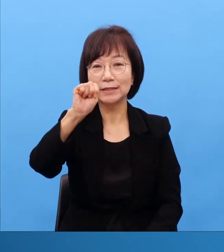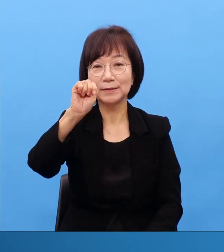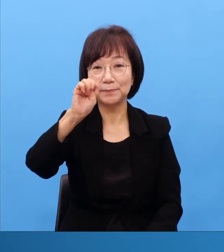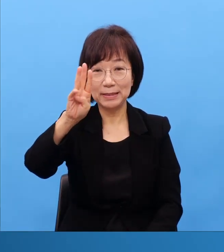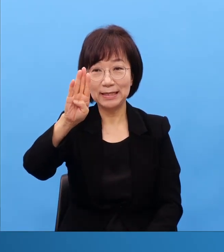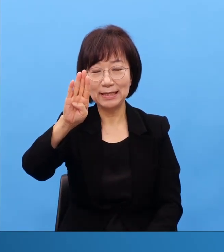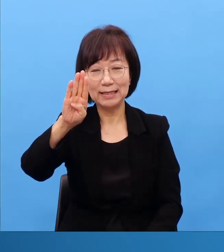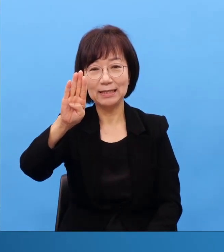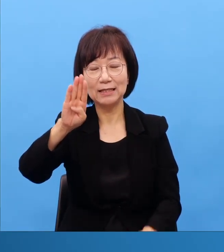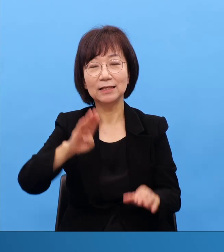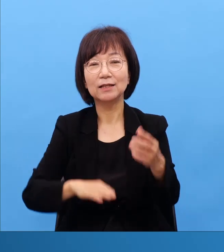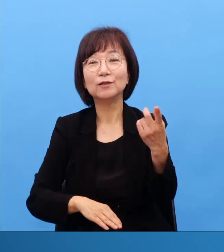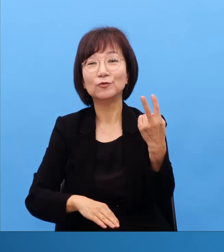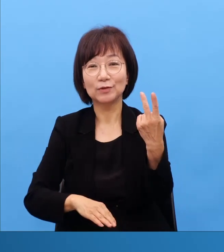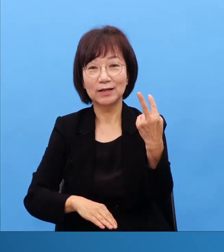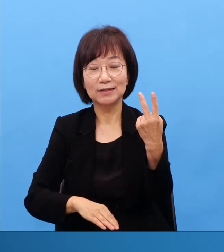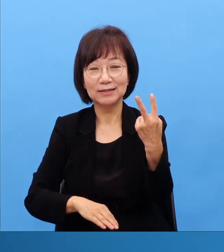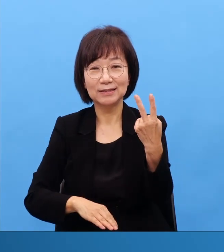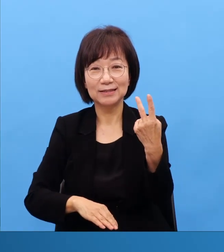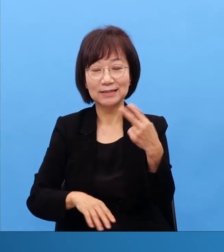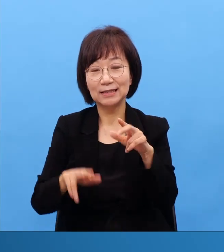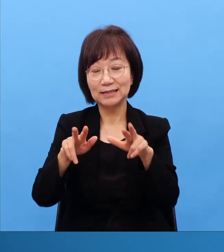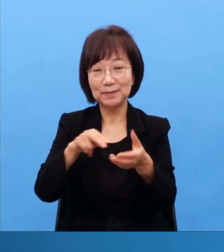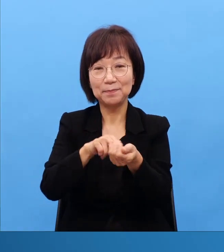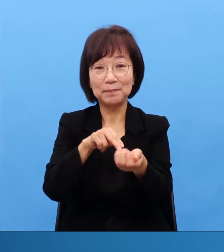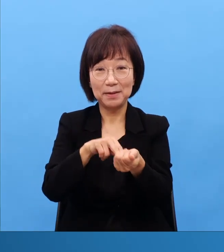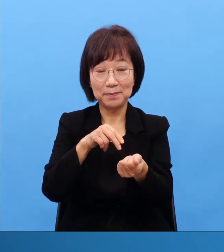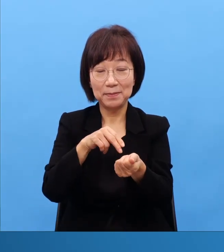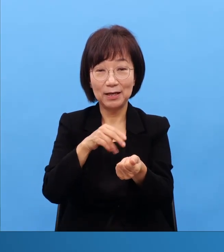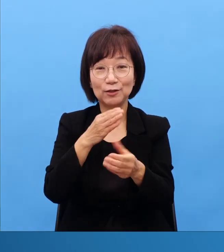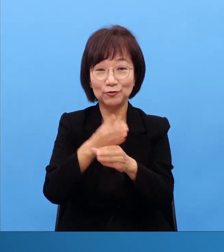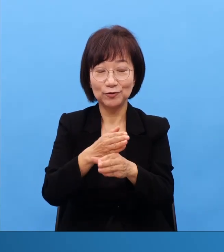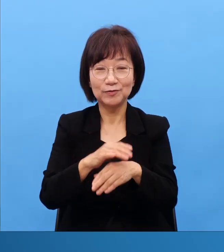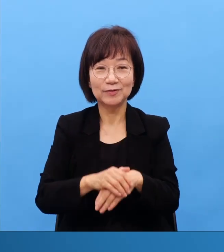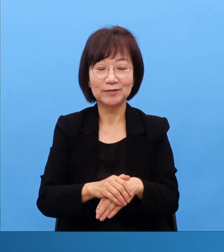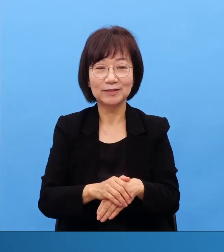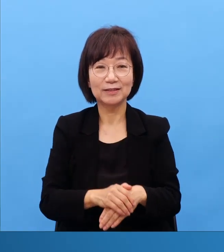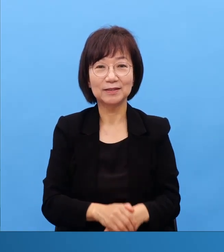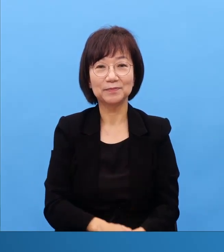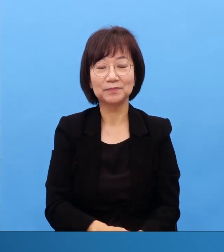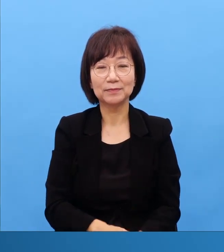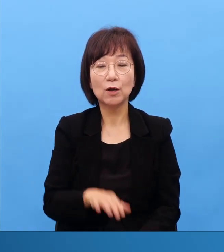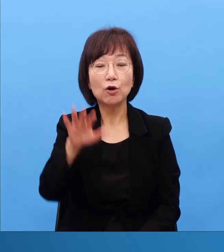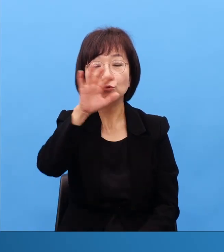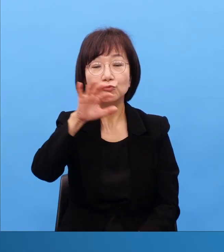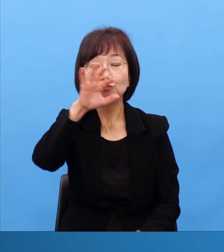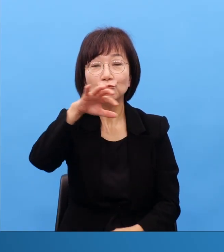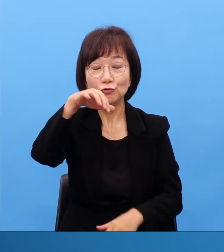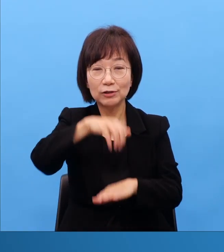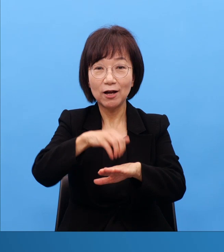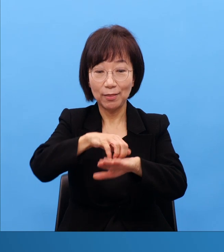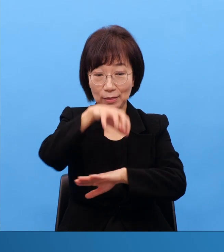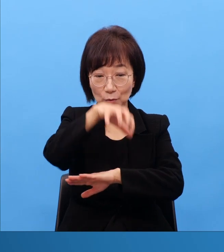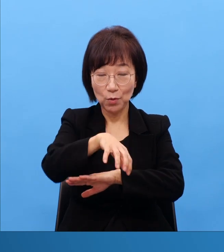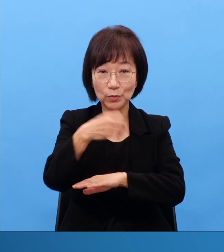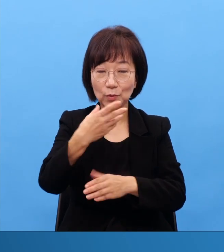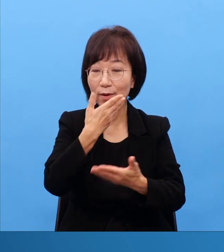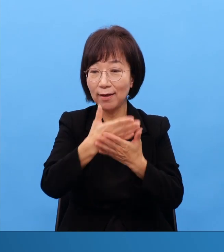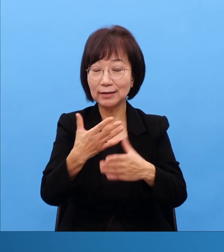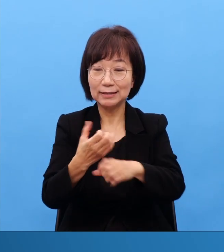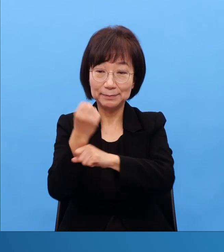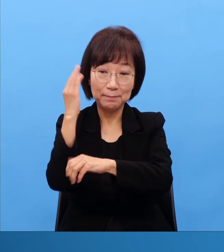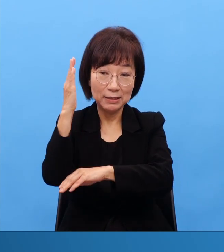현재 위아.kr에서 판매하고 있습니다. 덕평 RUTC 등 훈련 장소와 핵심 장소에서도